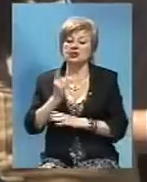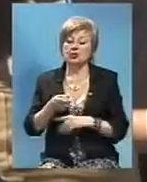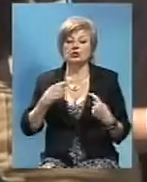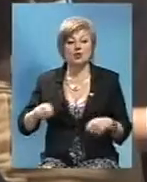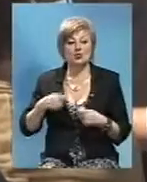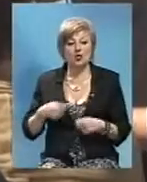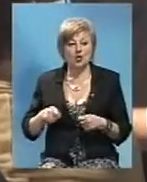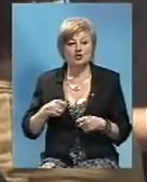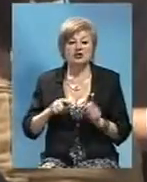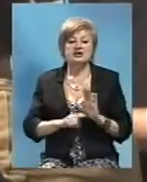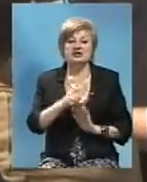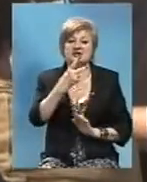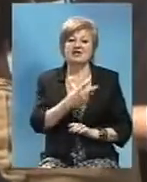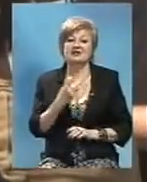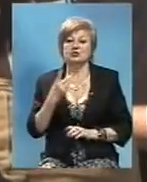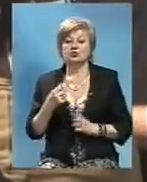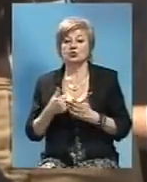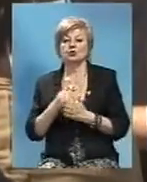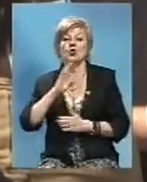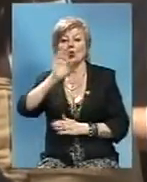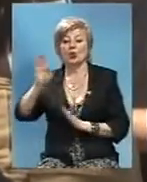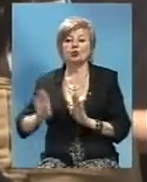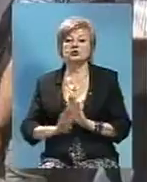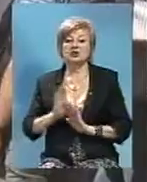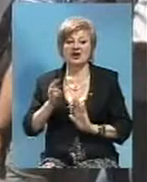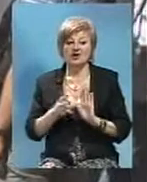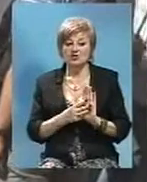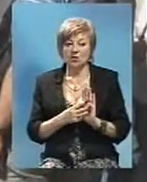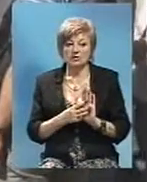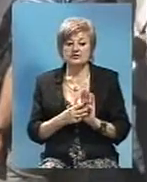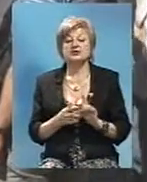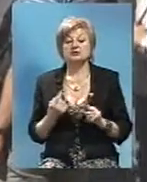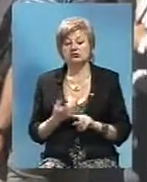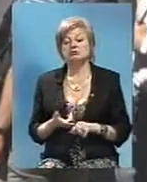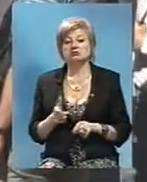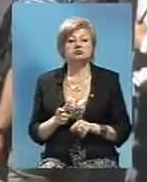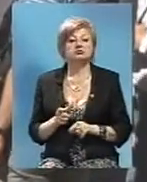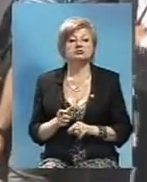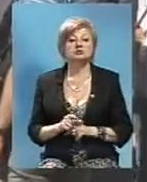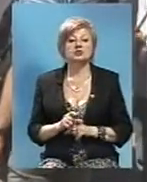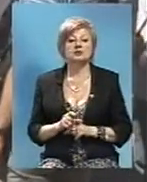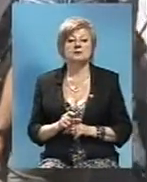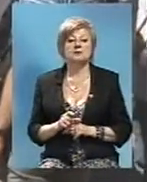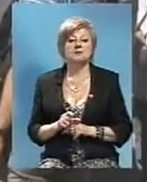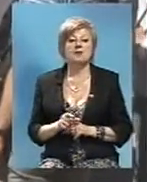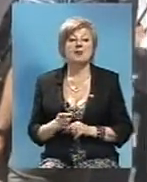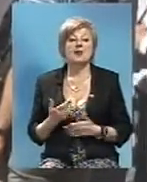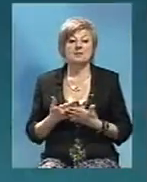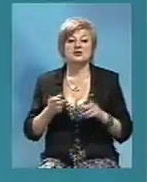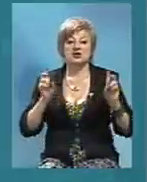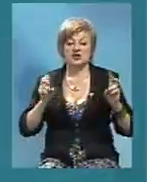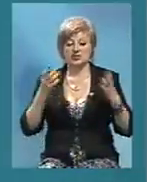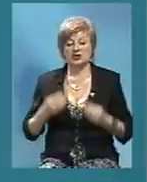продажу з 22 до 8 ранку є остаточною і максимально компромісною? Міскуємо у темі